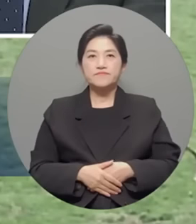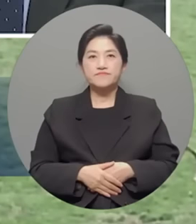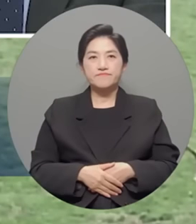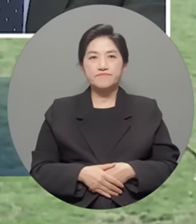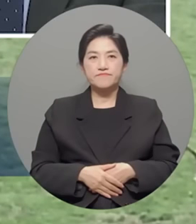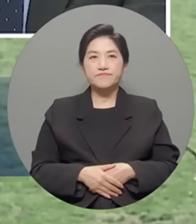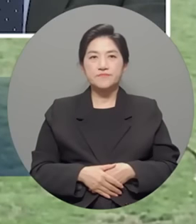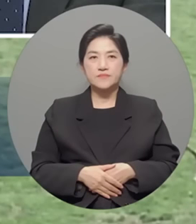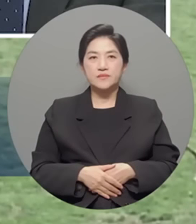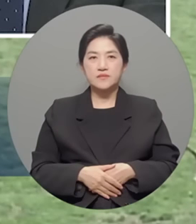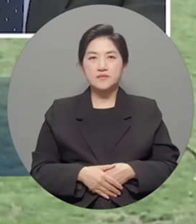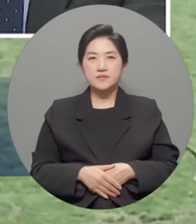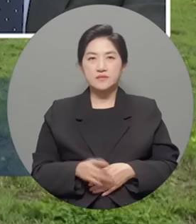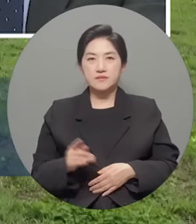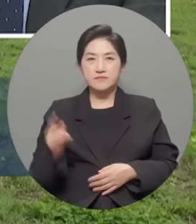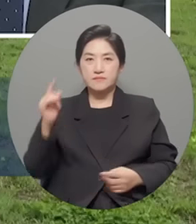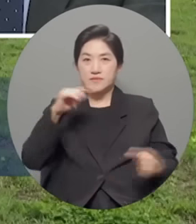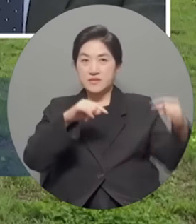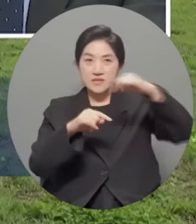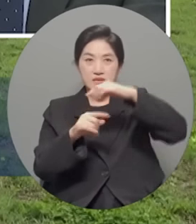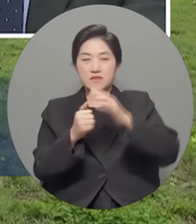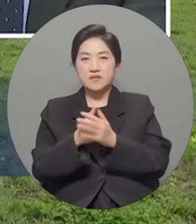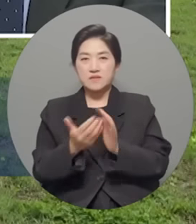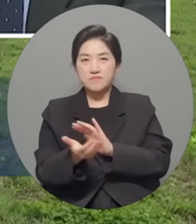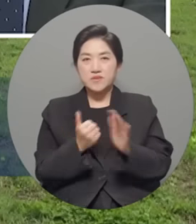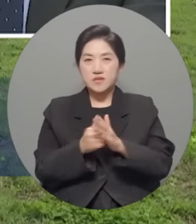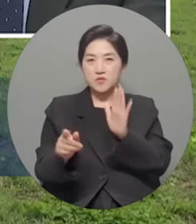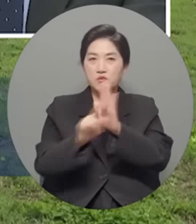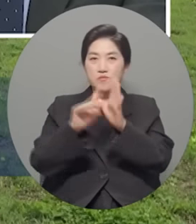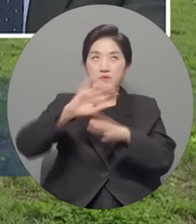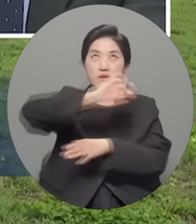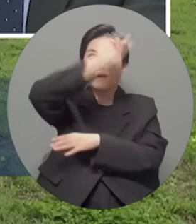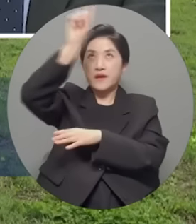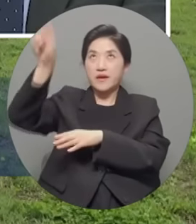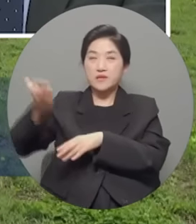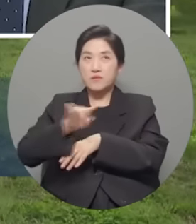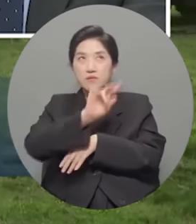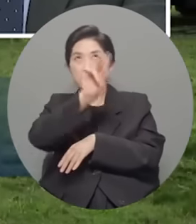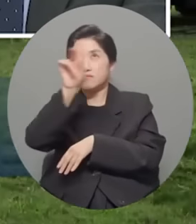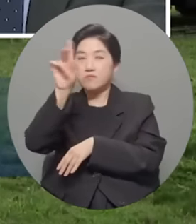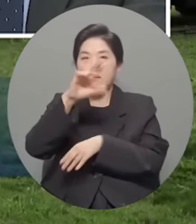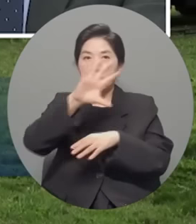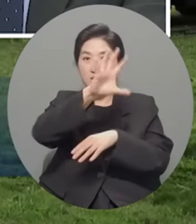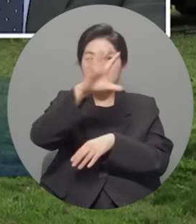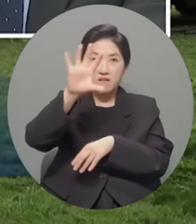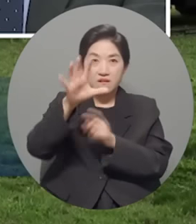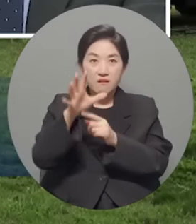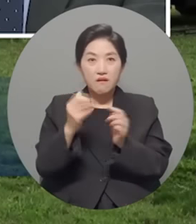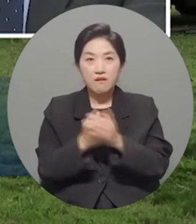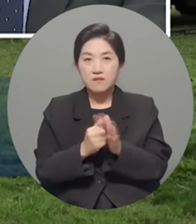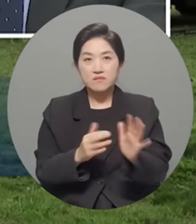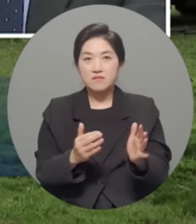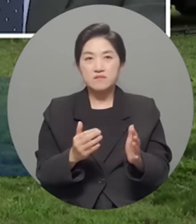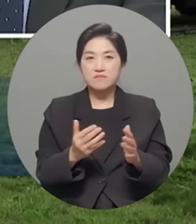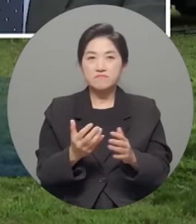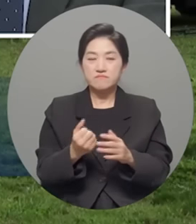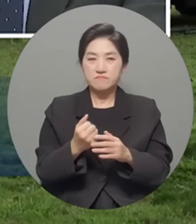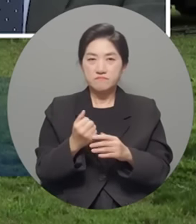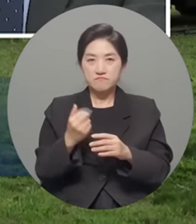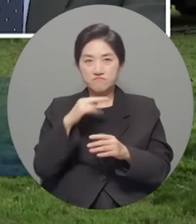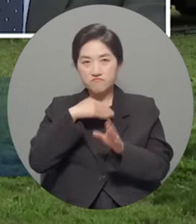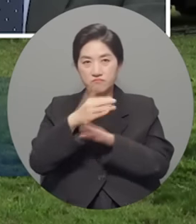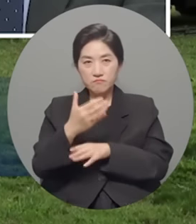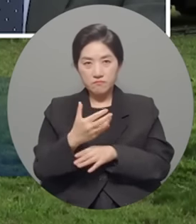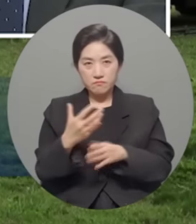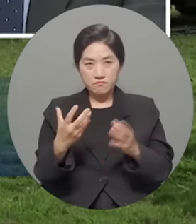경보 체계가 가동하기 위해서는 조기 경보 레이더 체계가 있어야 돼요. 근데 사실 이제 그런 경보 레이더를 북한이